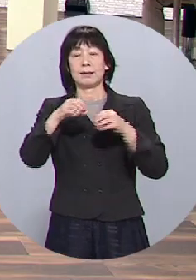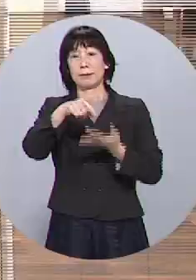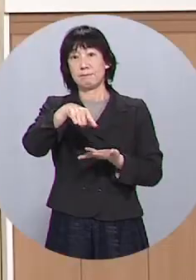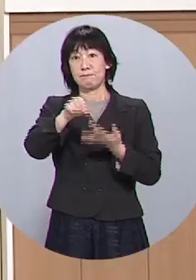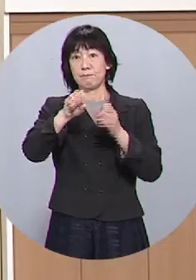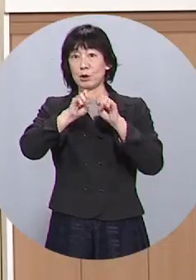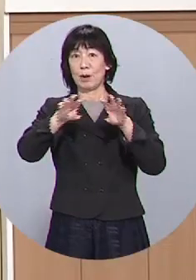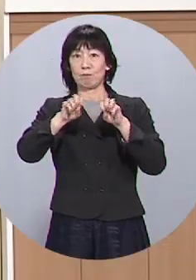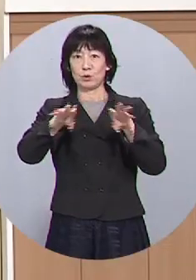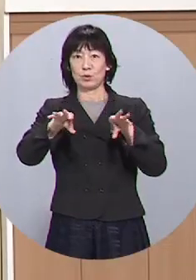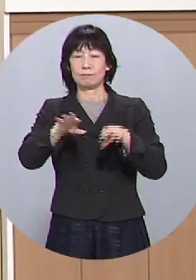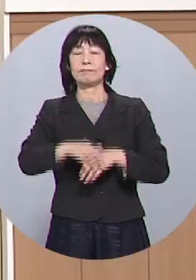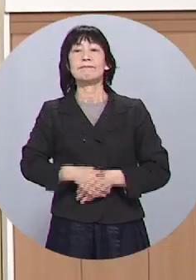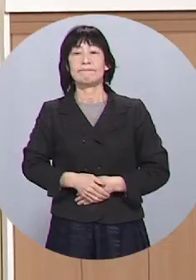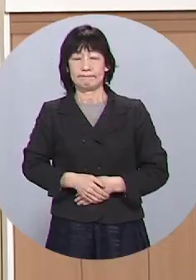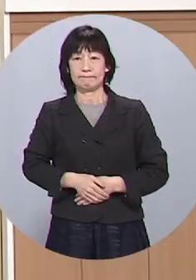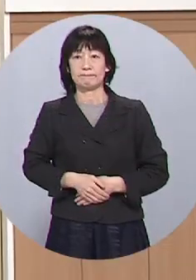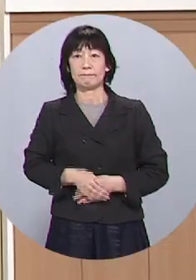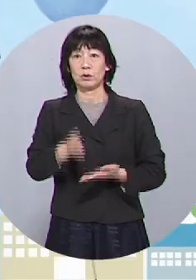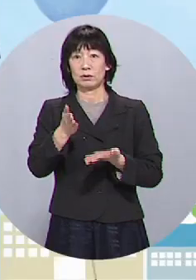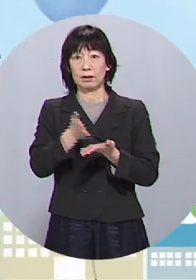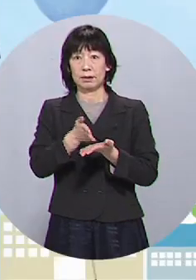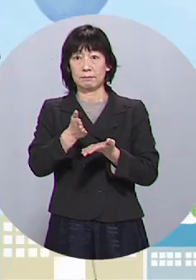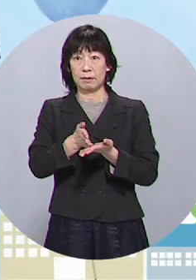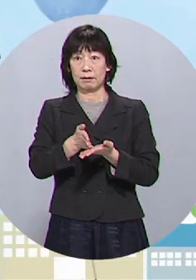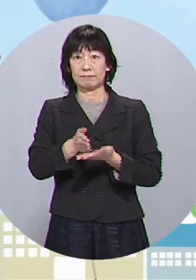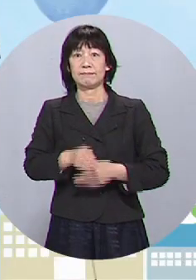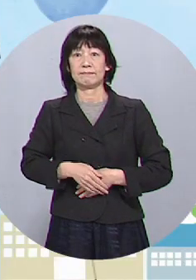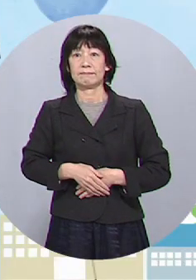ん。 はい、お伝えします。